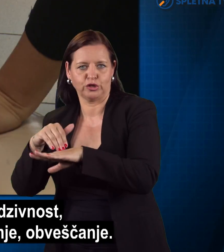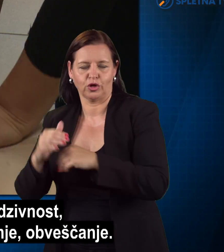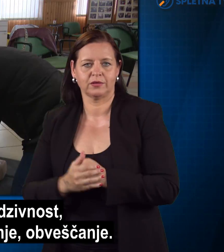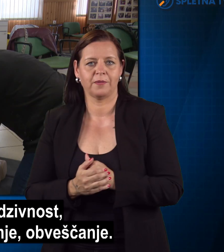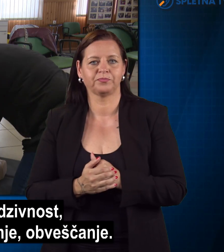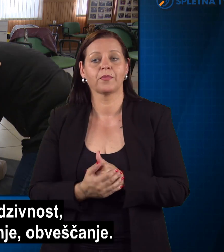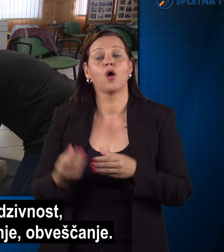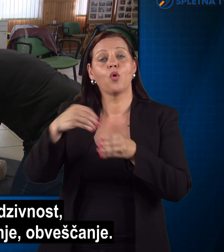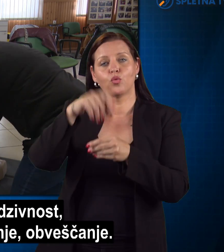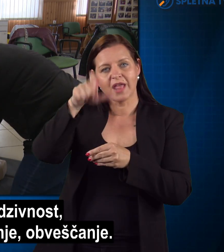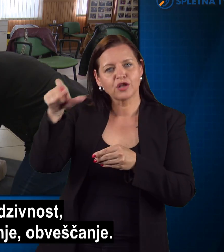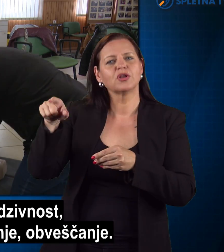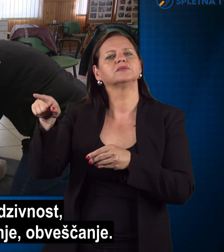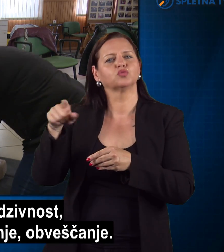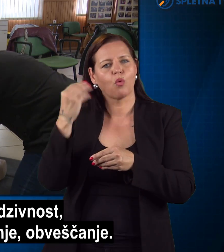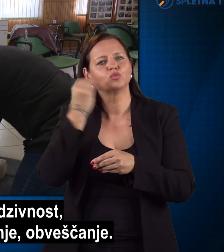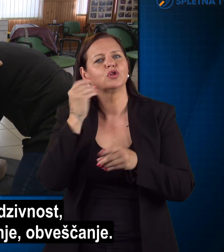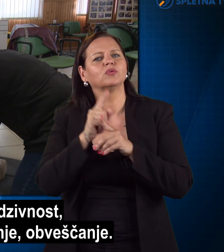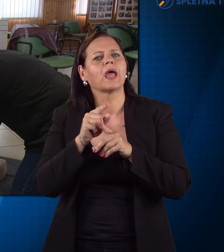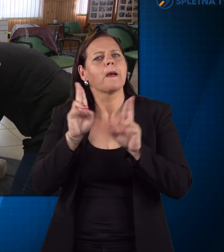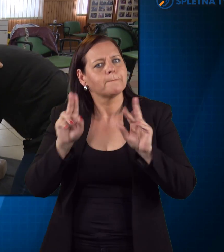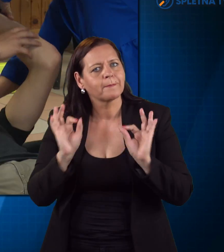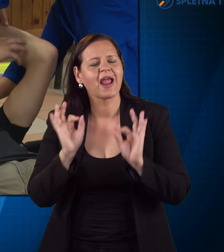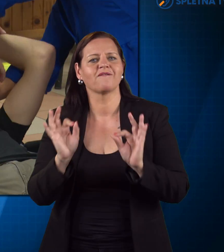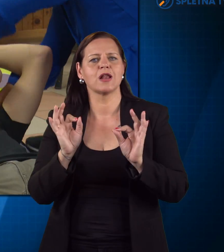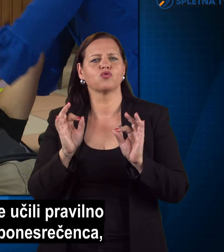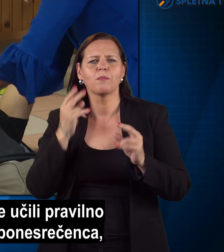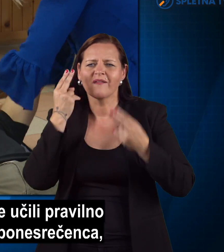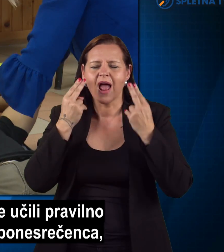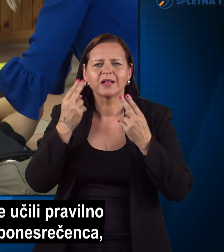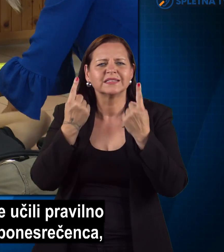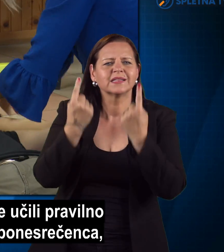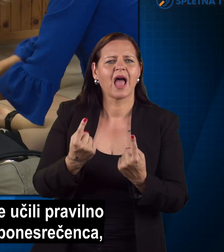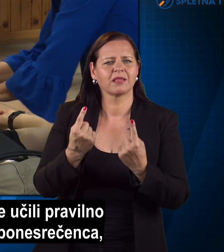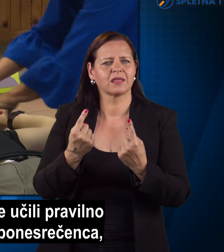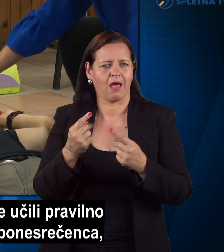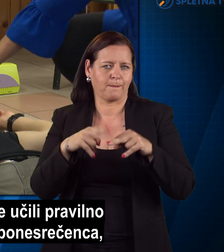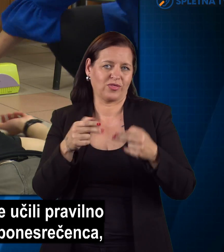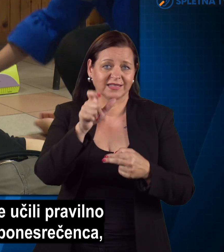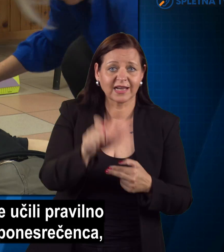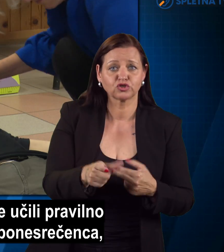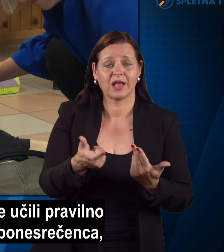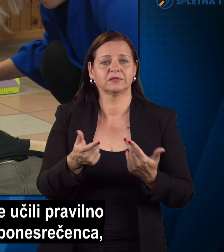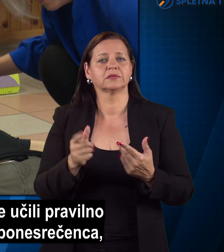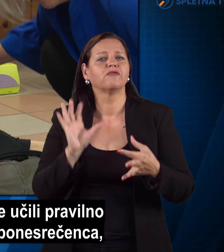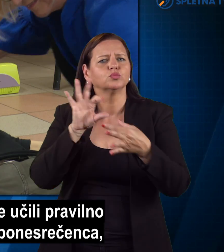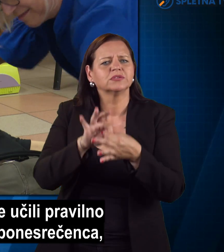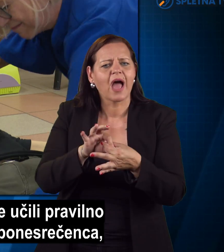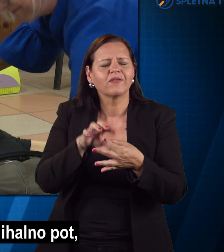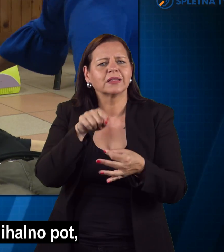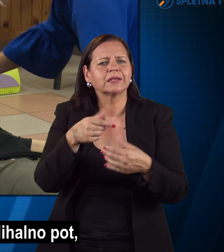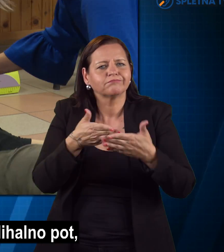dihalna pot, dihanje, obveščanje. Udeleženci so se učili pravilno preveriti